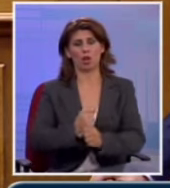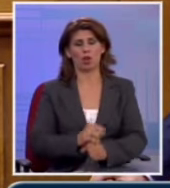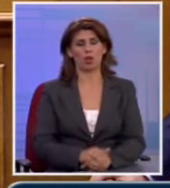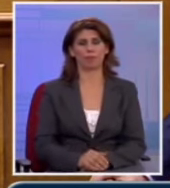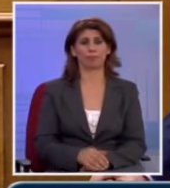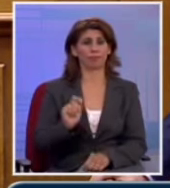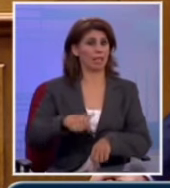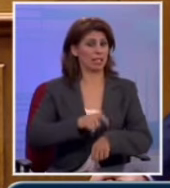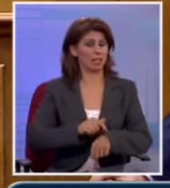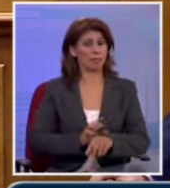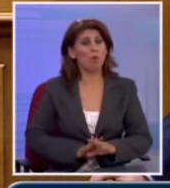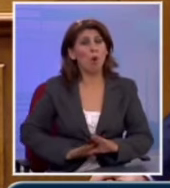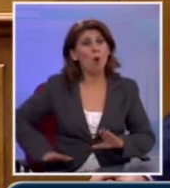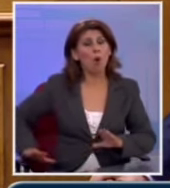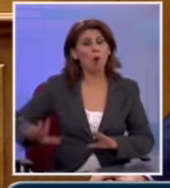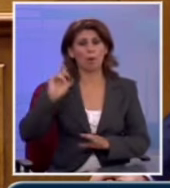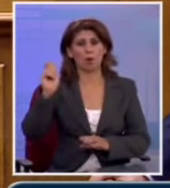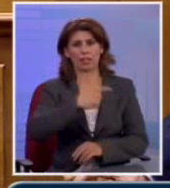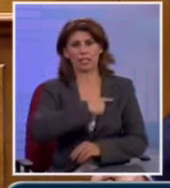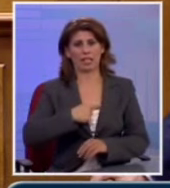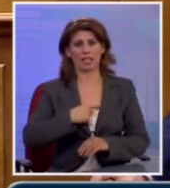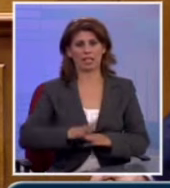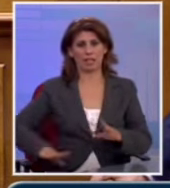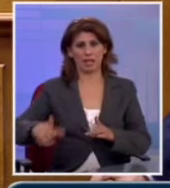Είναι η ώρα που σύσσωμη η πολιτική ηγεσία του τόπου οφείλει